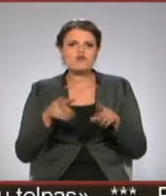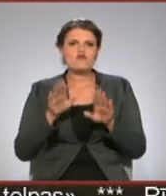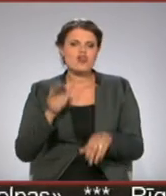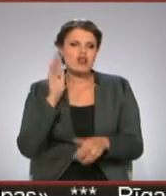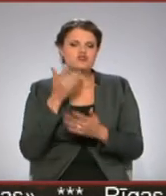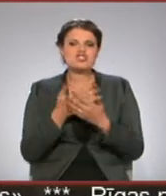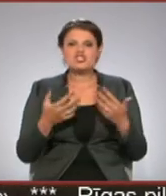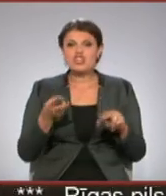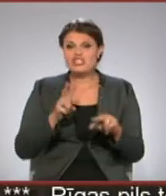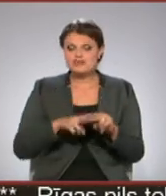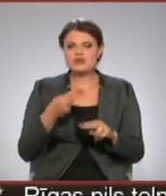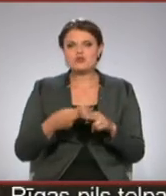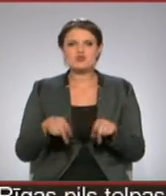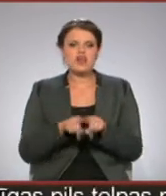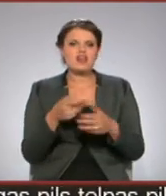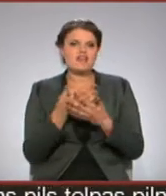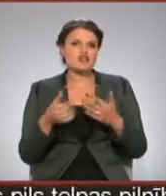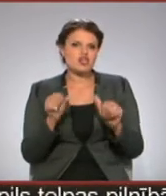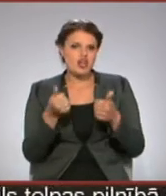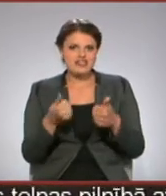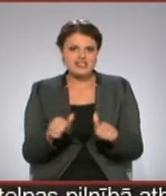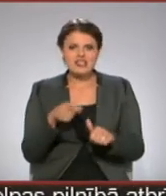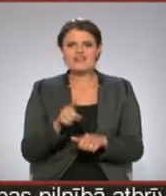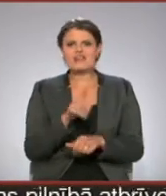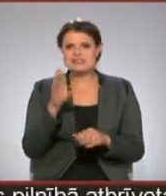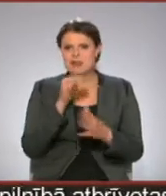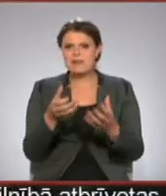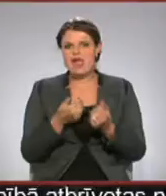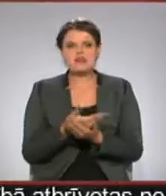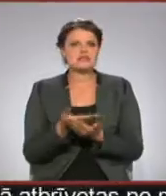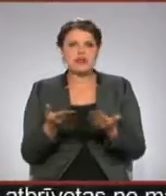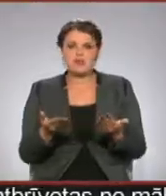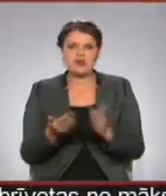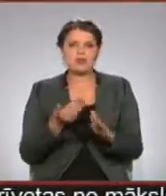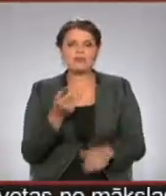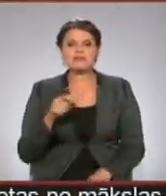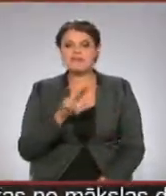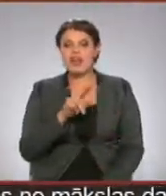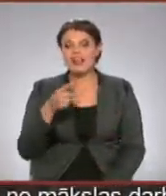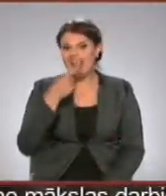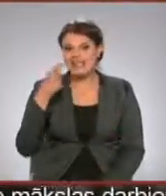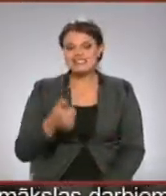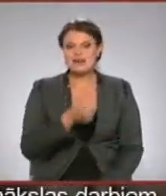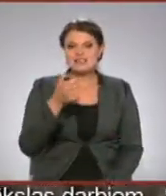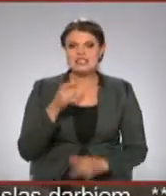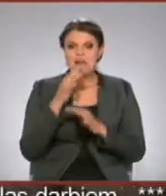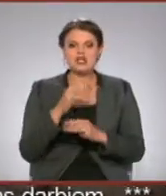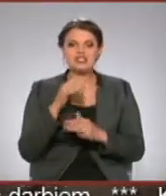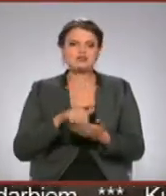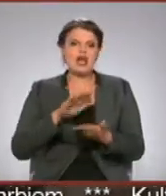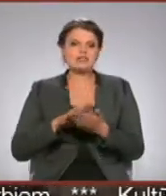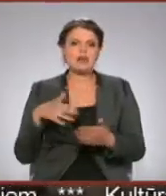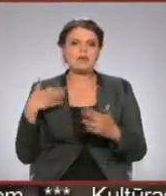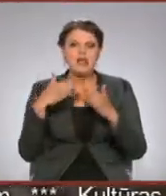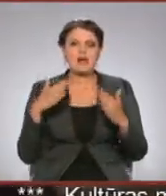gan dažādās vietās, gan dažādus stilus, tāpēc tas ir pieejams jebkuram. Pirms vairāk nekā 100 gadiem ar džezu apzīmēja prieka